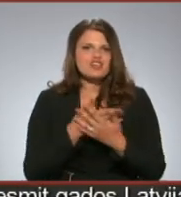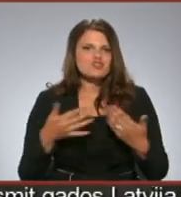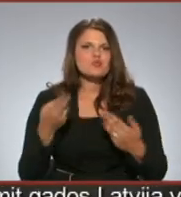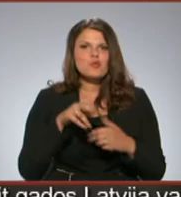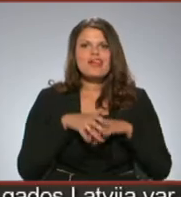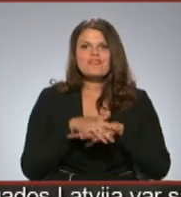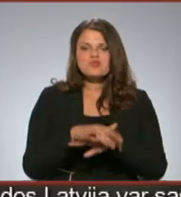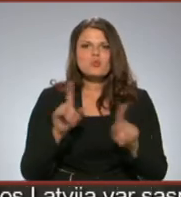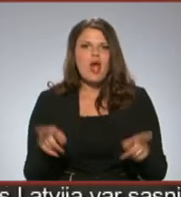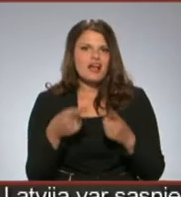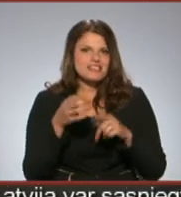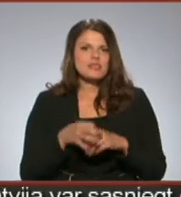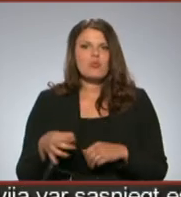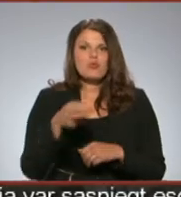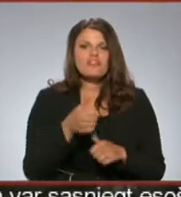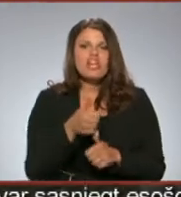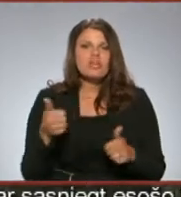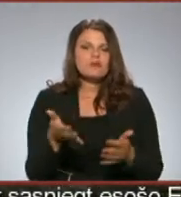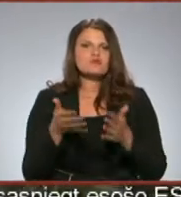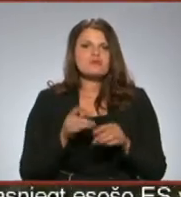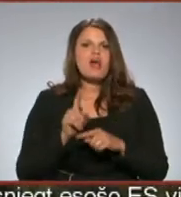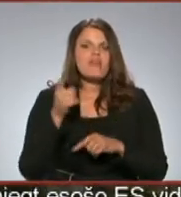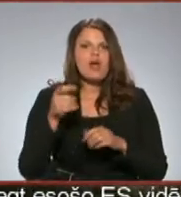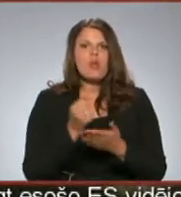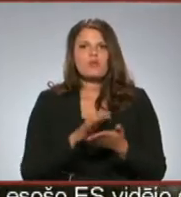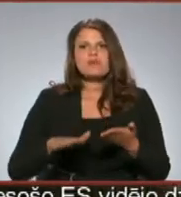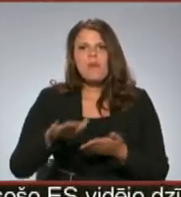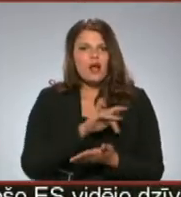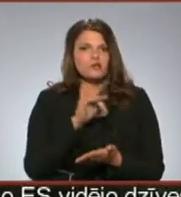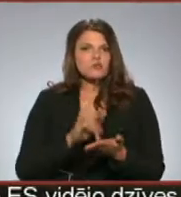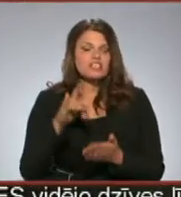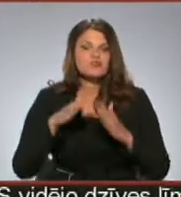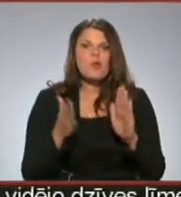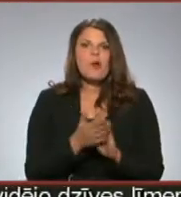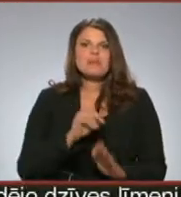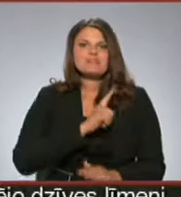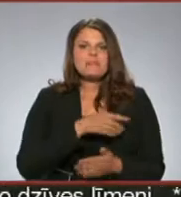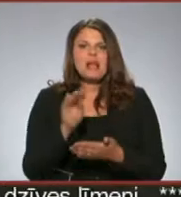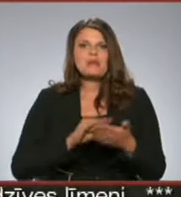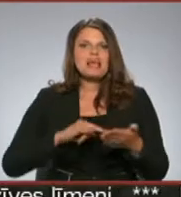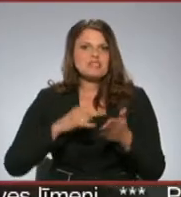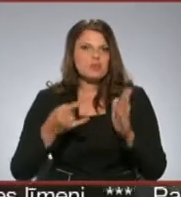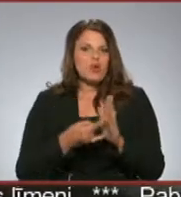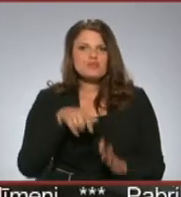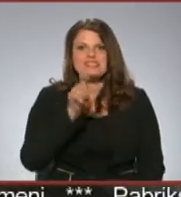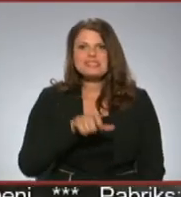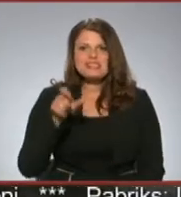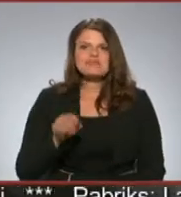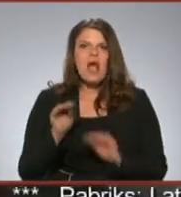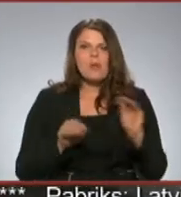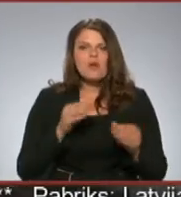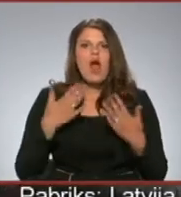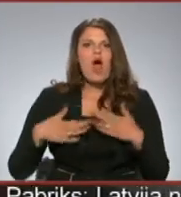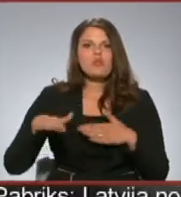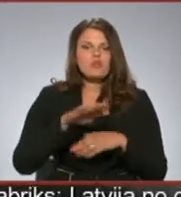infrastruktūras attīstību novados, īpaši uzsverot attālākos pagastu centrus. Kopīgiem spēkiem rakstot projektus, iedzīvotāji nevien aprīkojuši